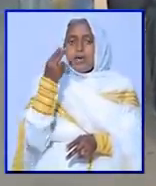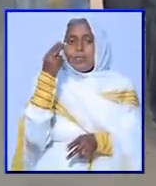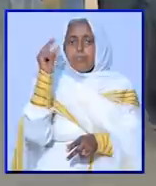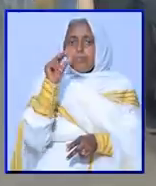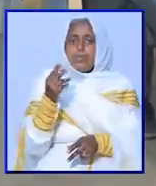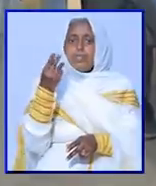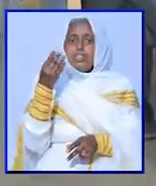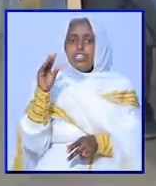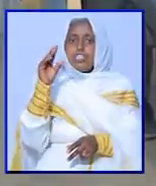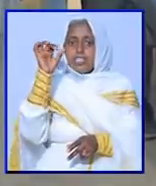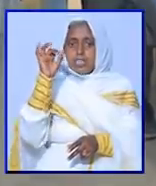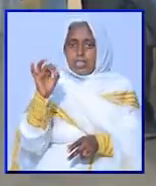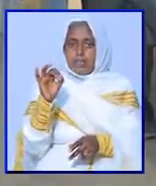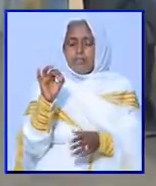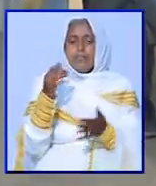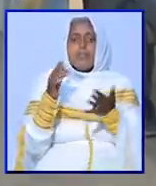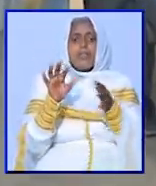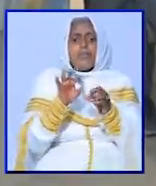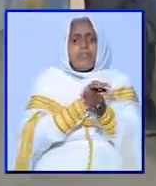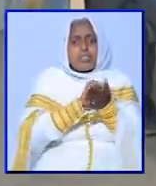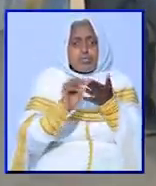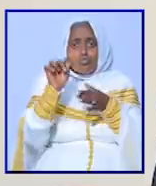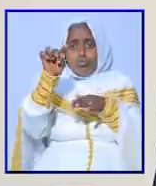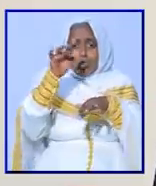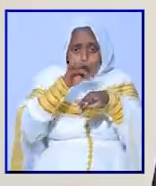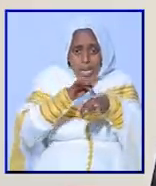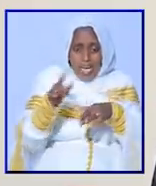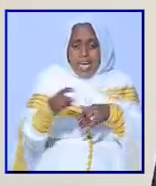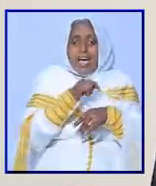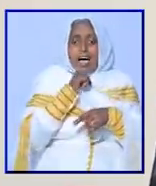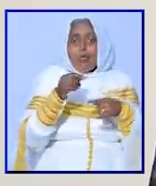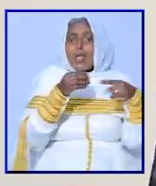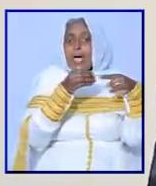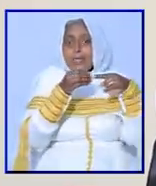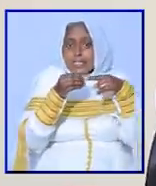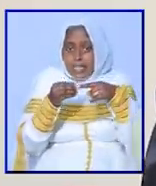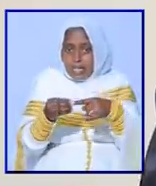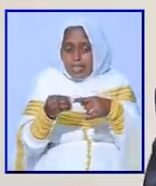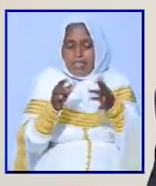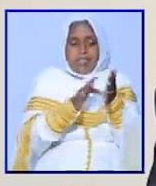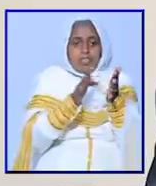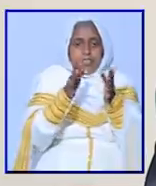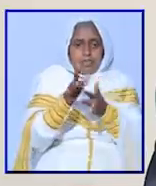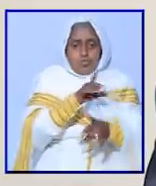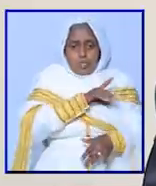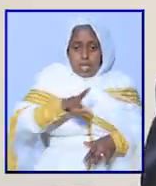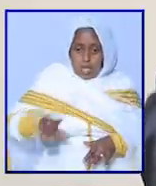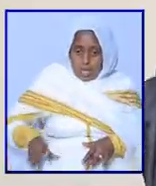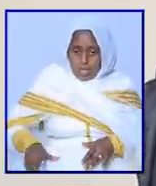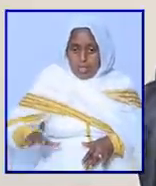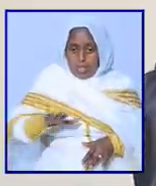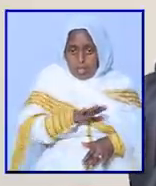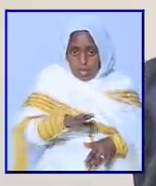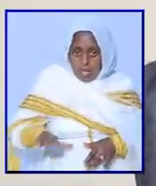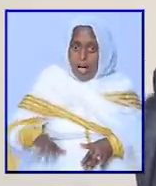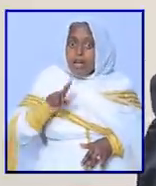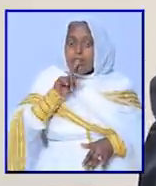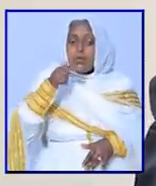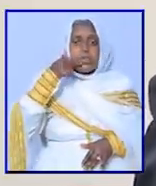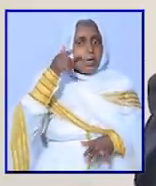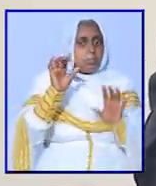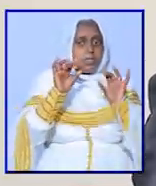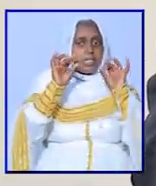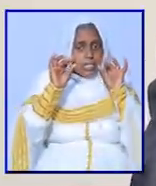ዘንበለ ዘመንፈስ ቅዱስ ላይ ሊሆ መንፈስ ቅዱስ በሱ ላይ ካልሆነ በስተቀር ኢየሱስ ጌታ